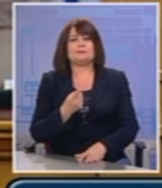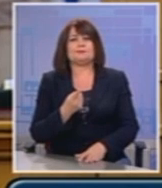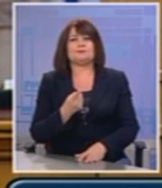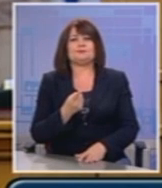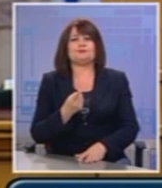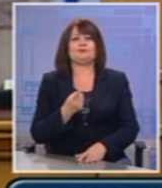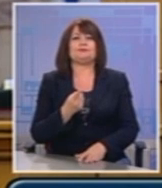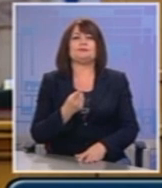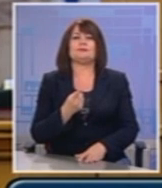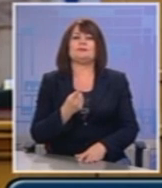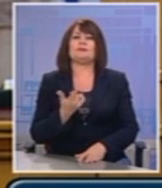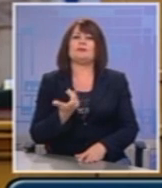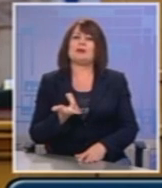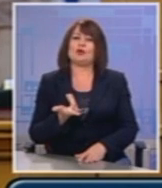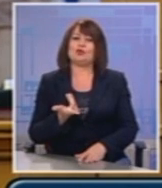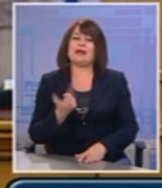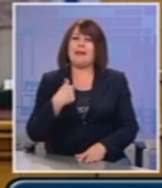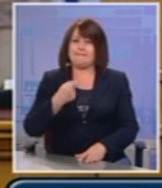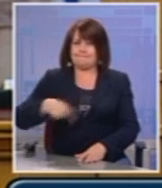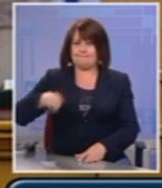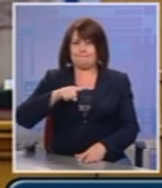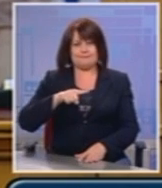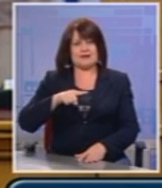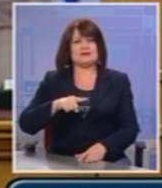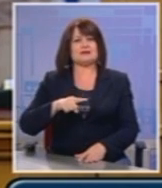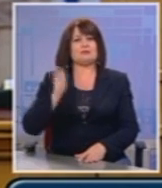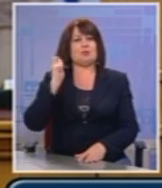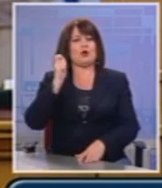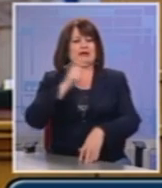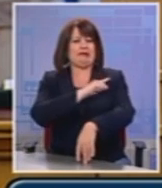πω ότι εμείς ως πολιτική